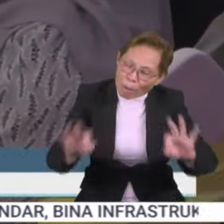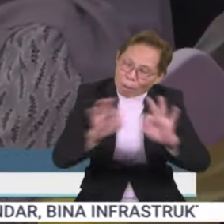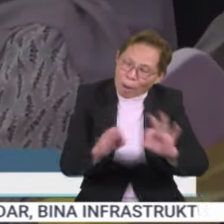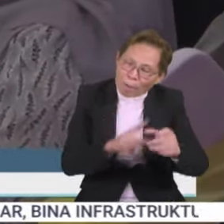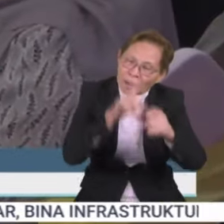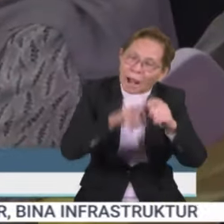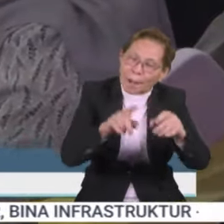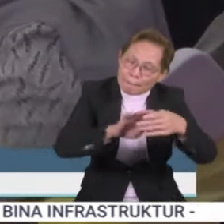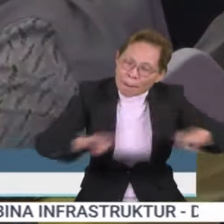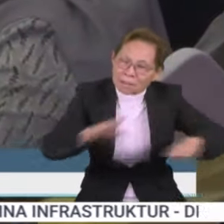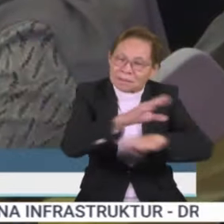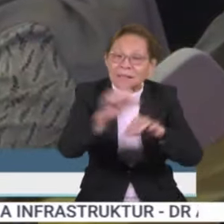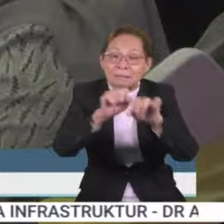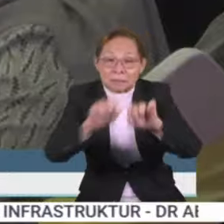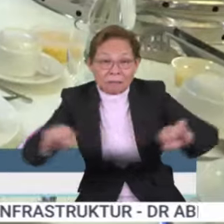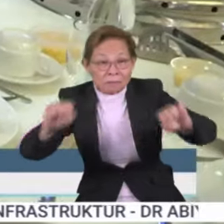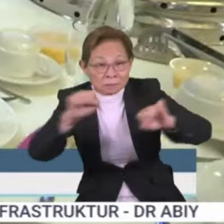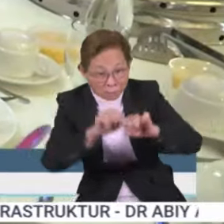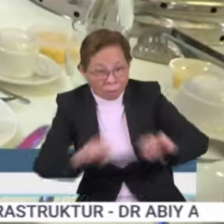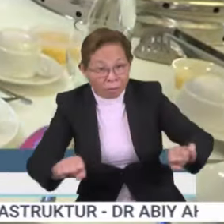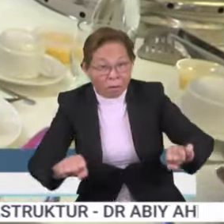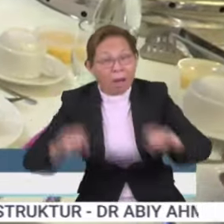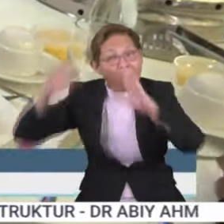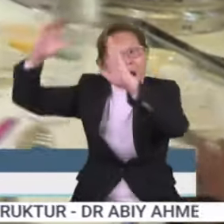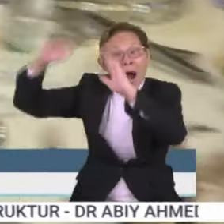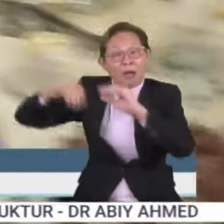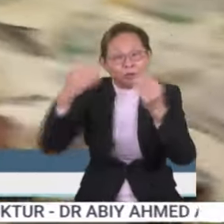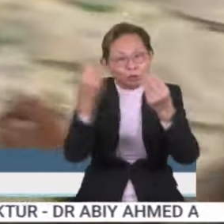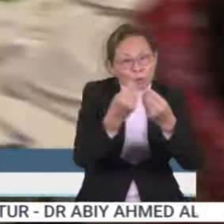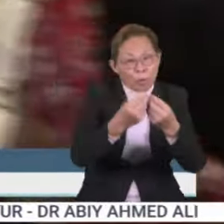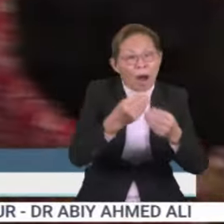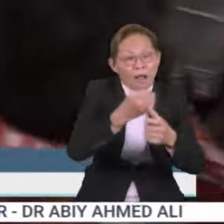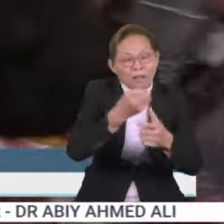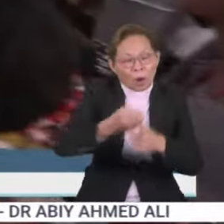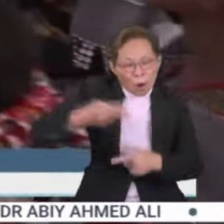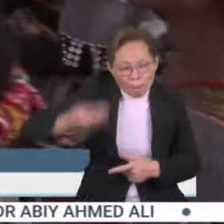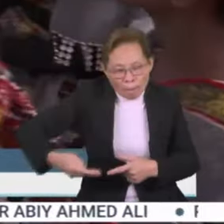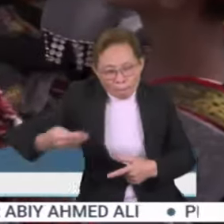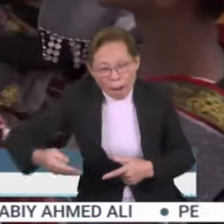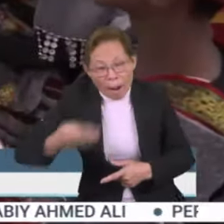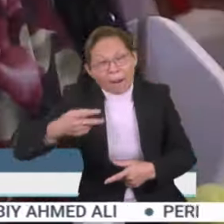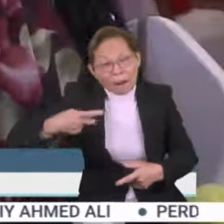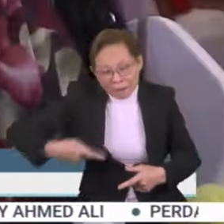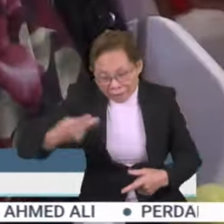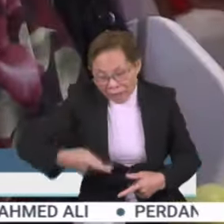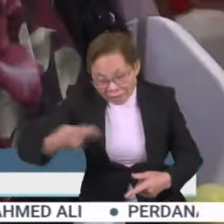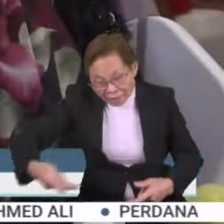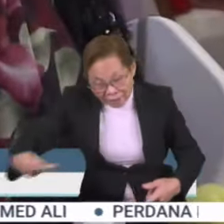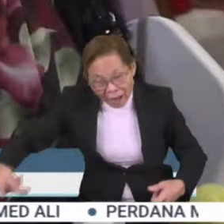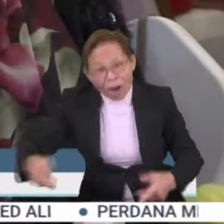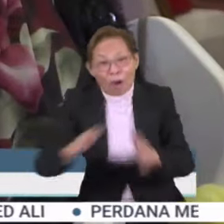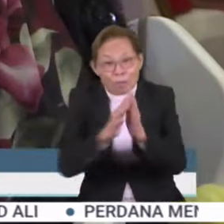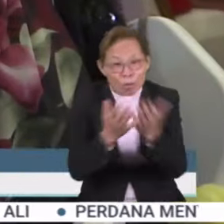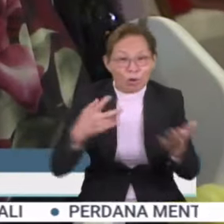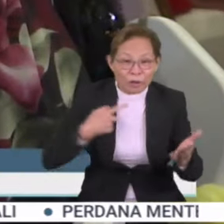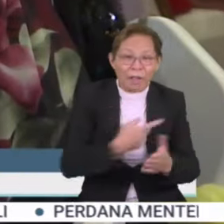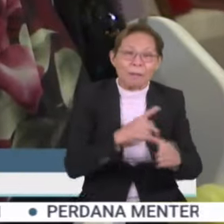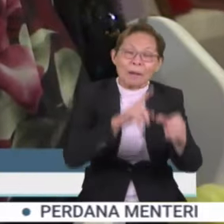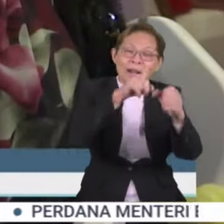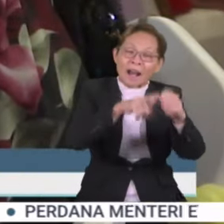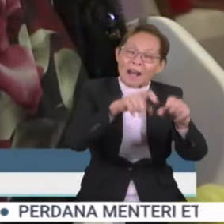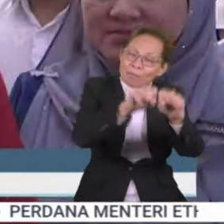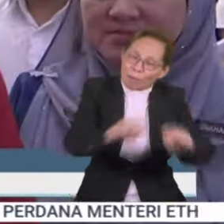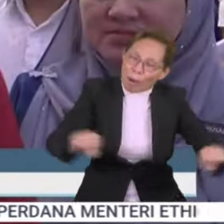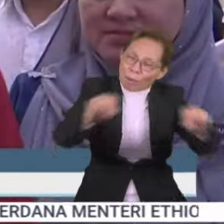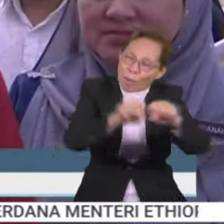bahasa dan sastra agar e jumlah atau Khazanah buku kita dokumentasi berhubung dengan sasra